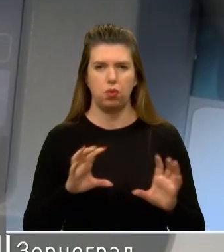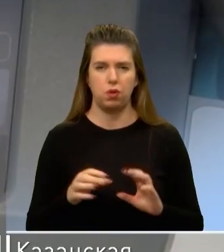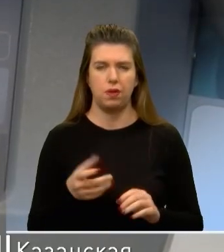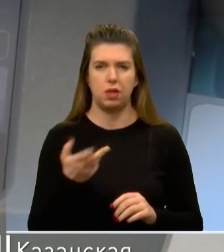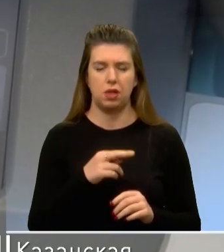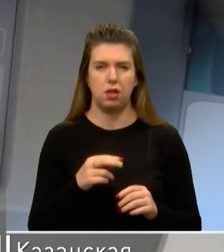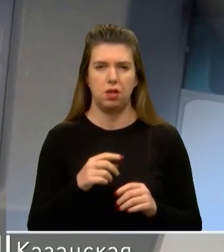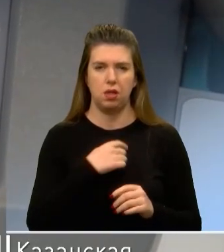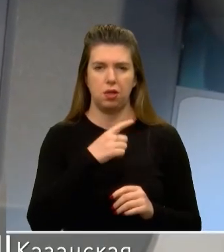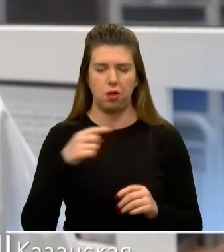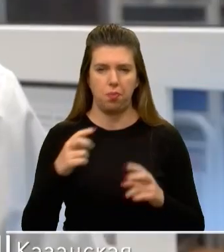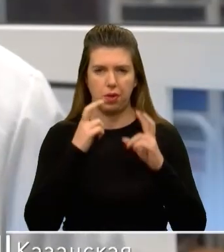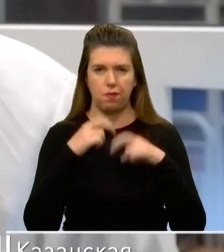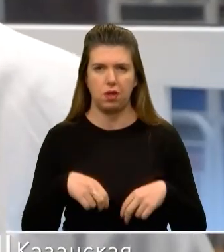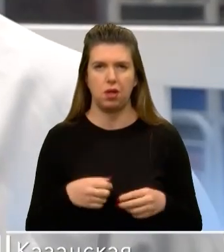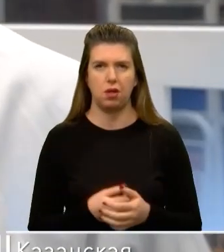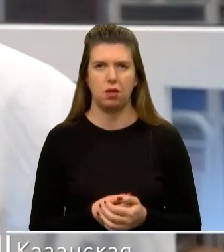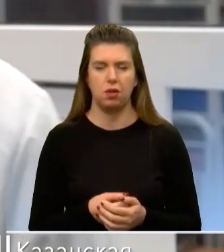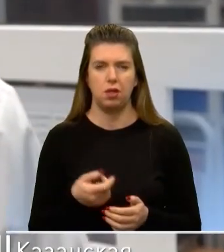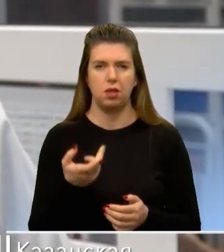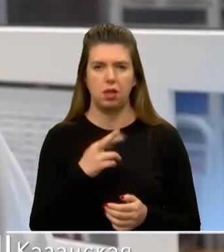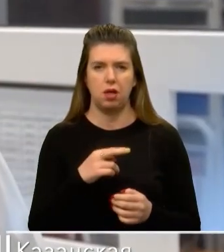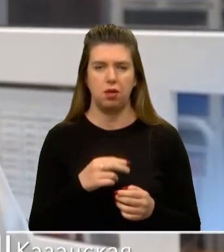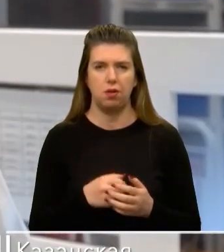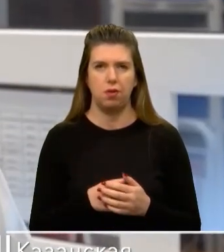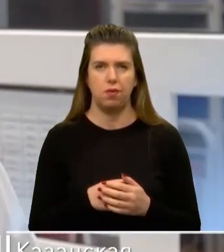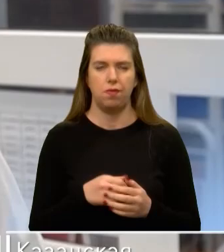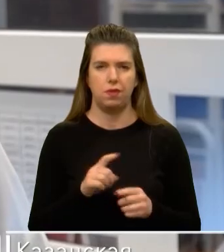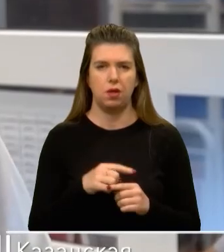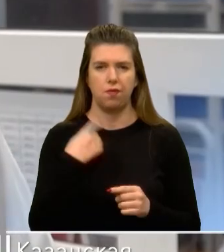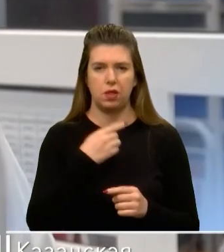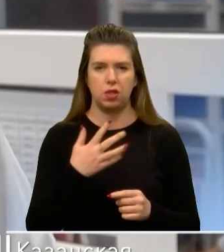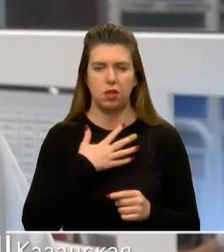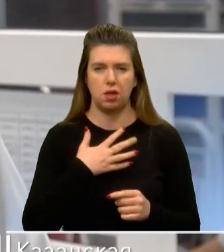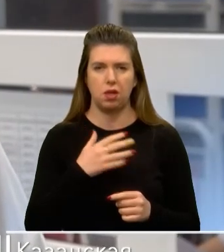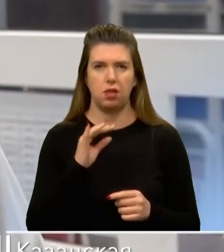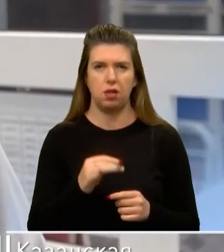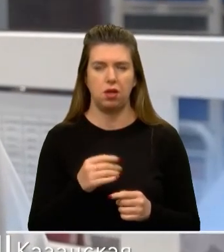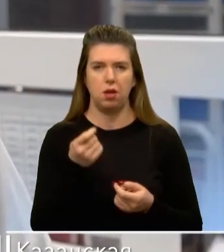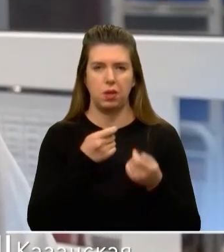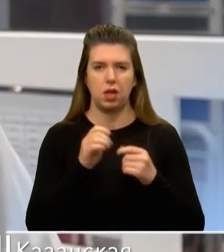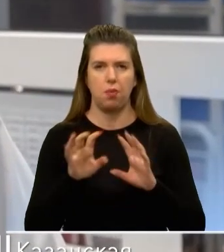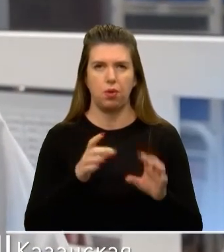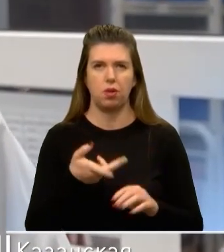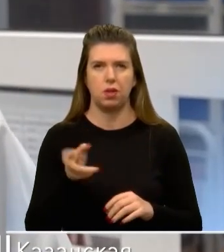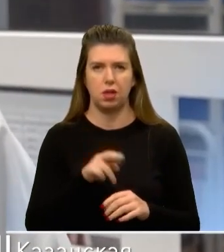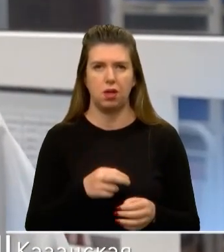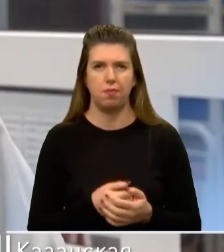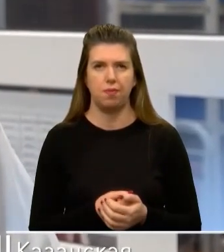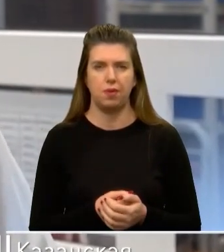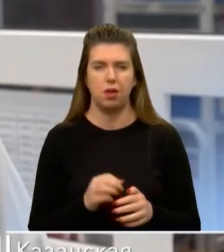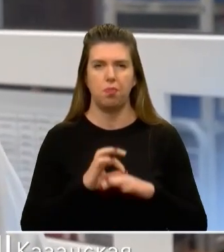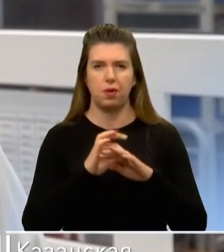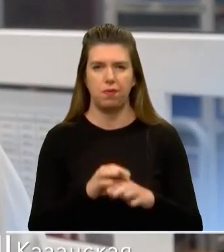диагностики для определения функции внешнего дыхания и более мелкие приборы для